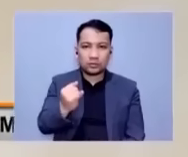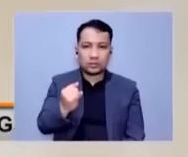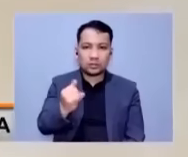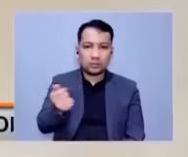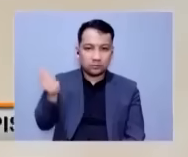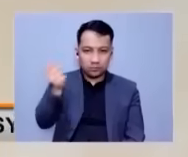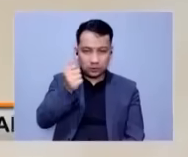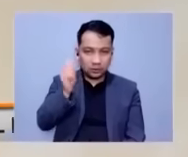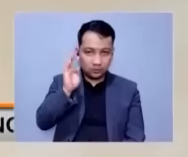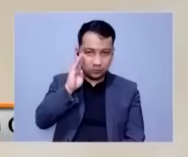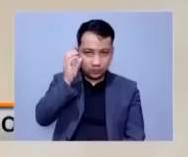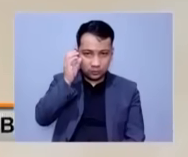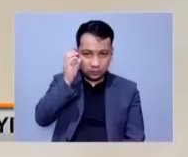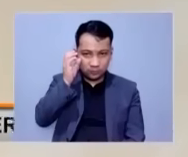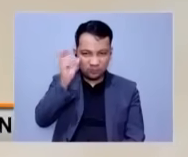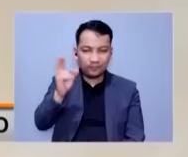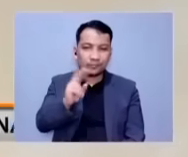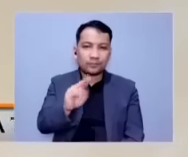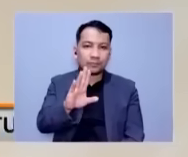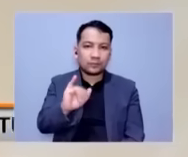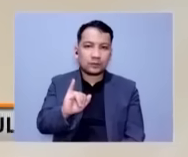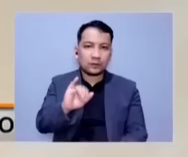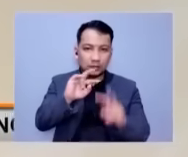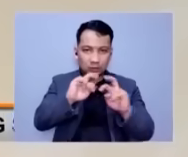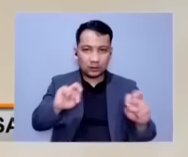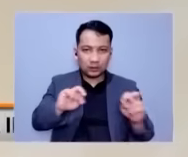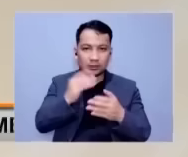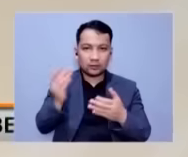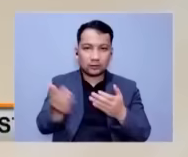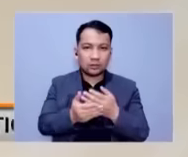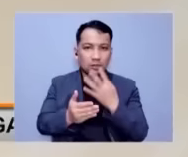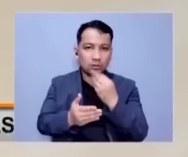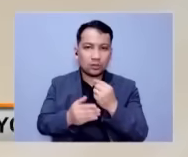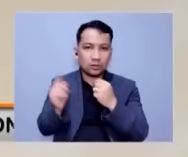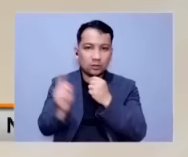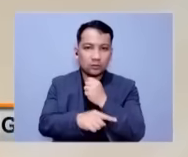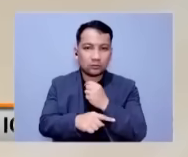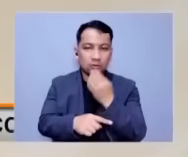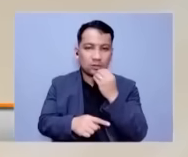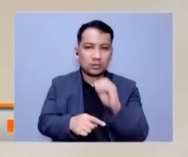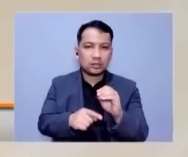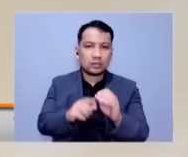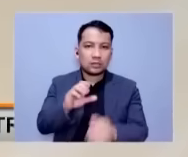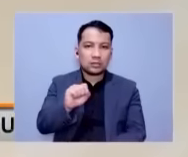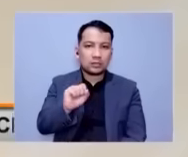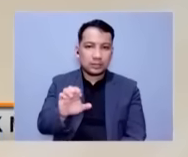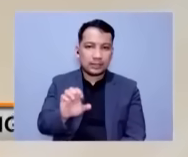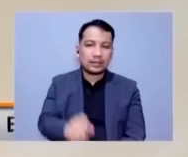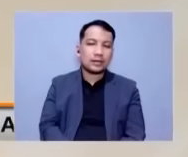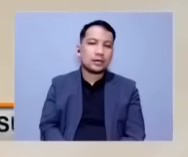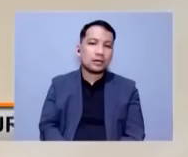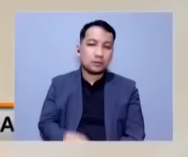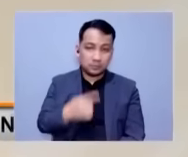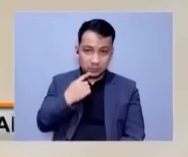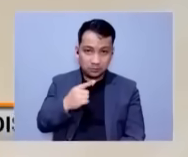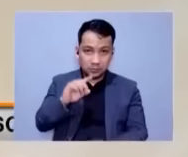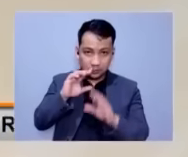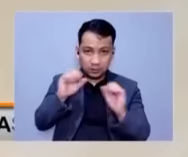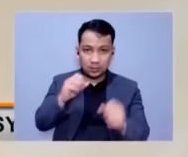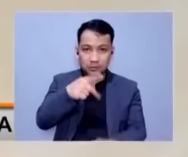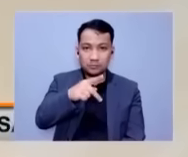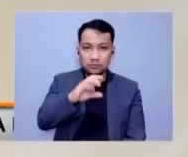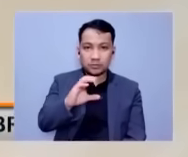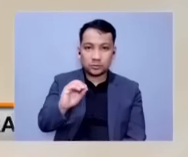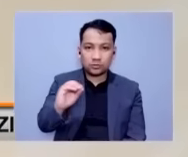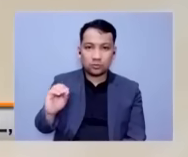NBI na imbestigahan ito at sampahan ang mga salarin ng kaukulang kaso. Una nang pinabulaana ng Presidential Communications Office ang